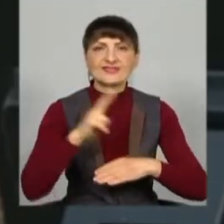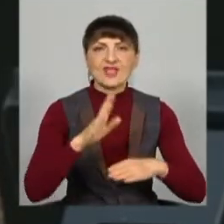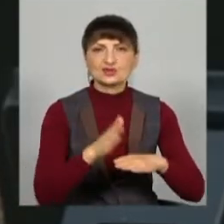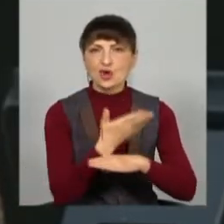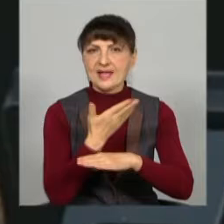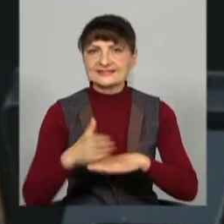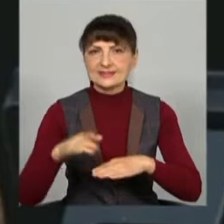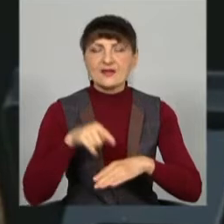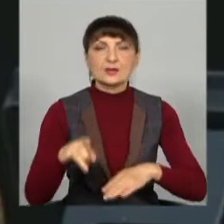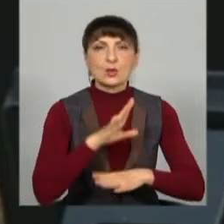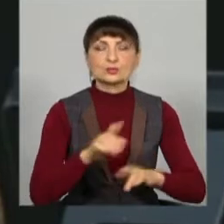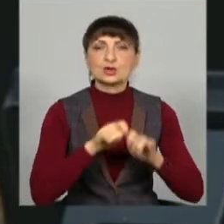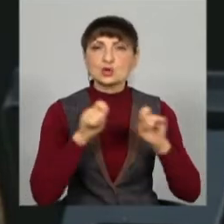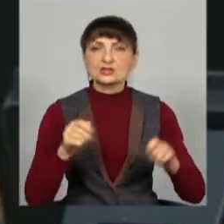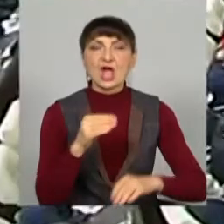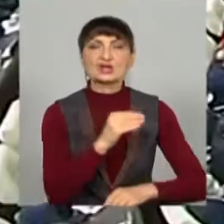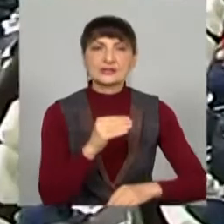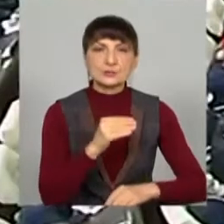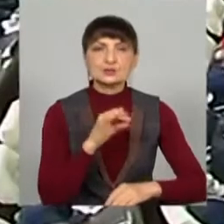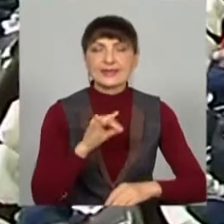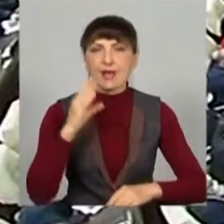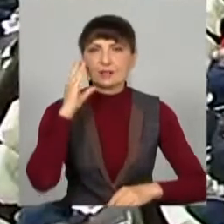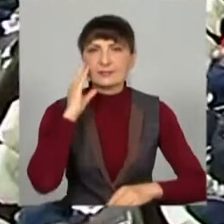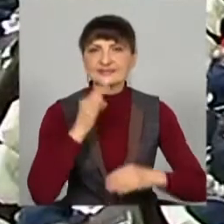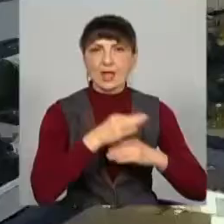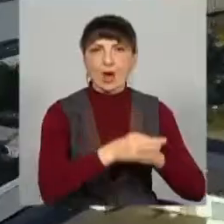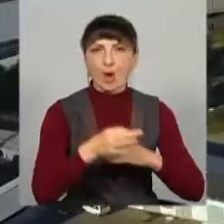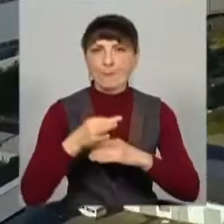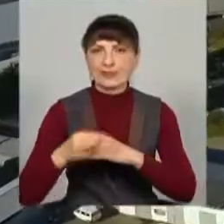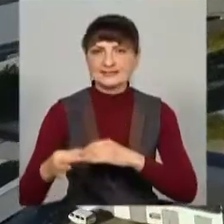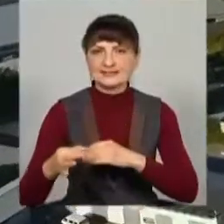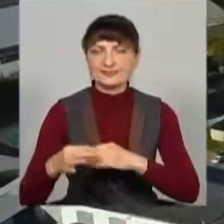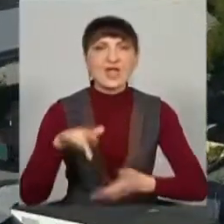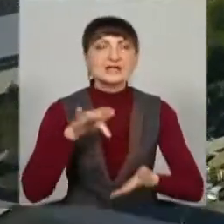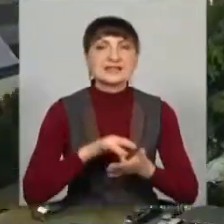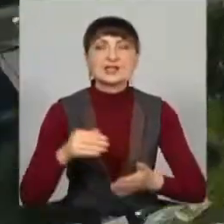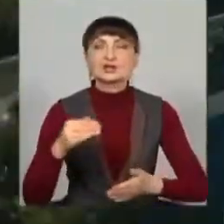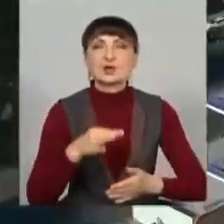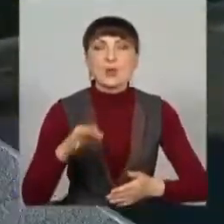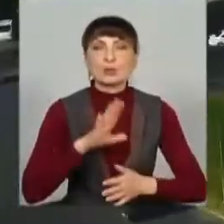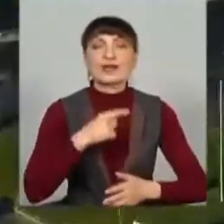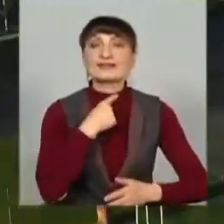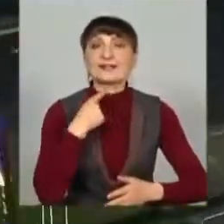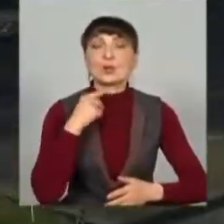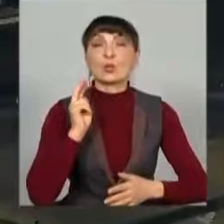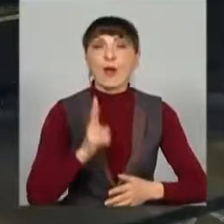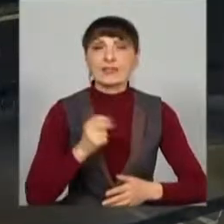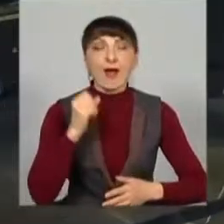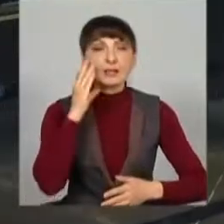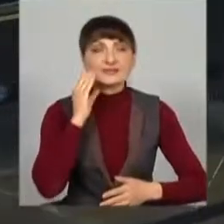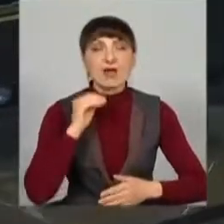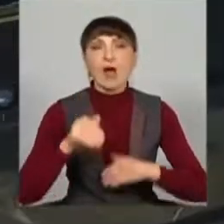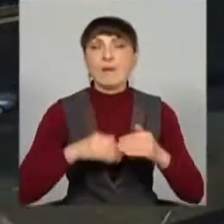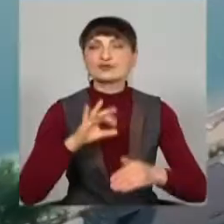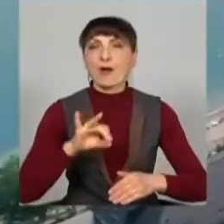части. В этом регионе будут созданы Жетысуйская и Алматинская области. Центр Жетысуйской области будет Талдыкурган, а Алматинская – Хапшигай.